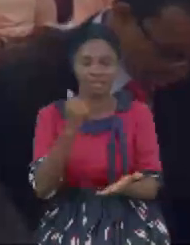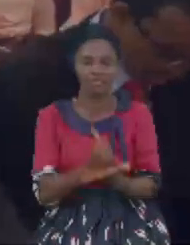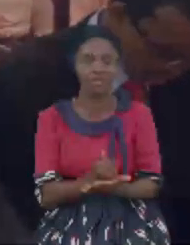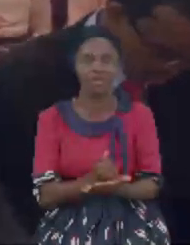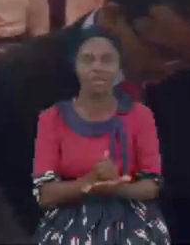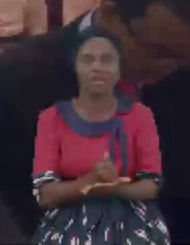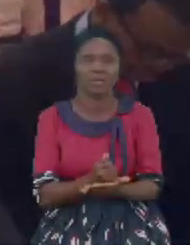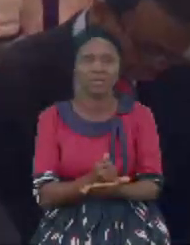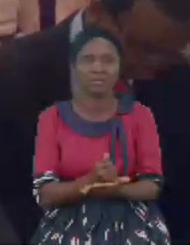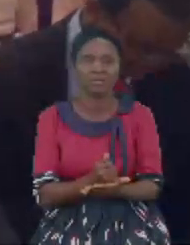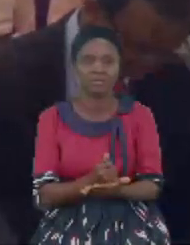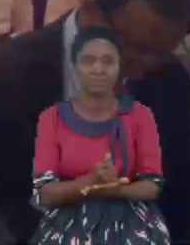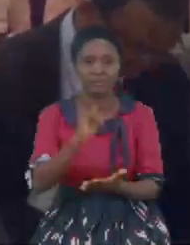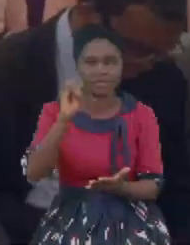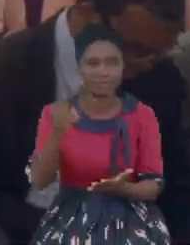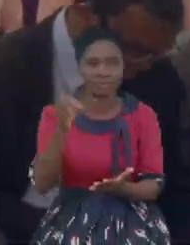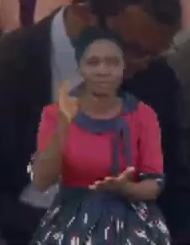part.